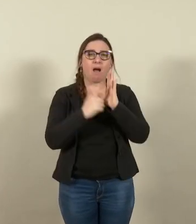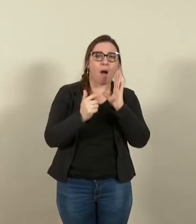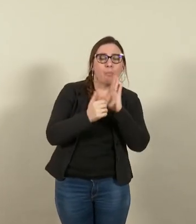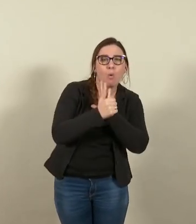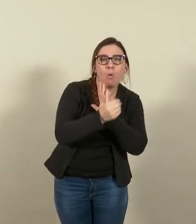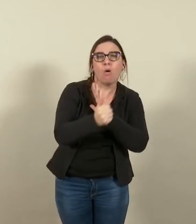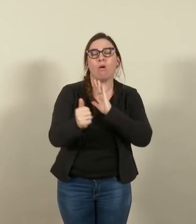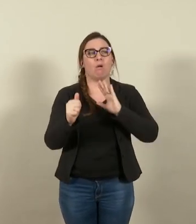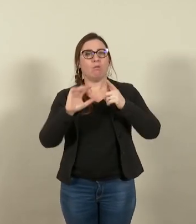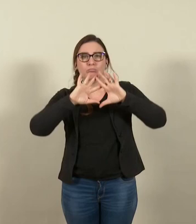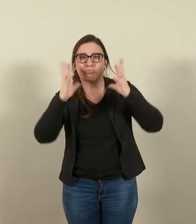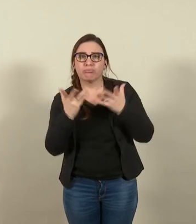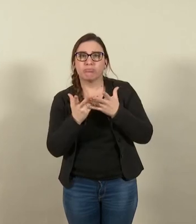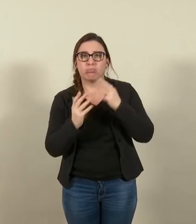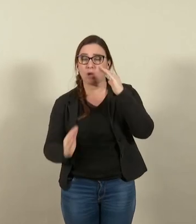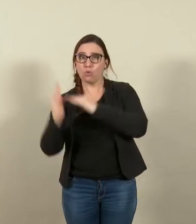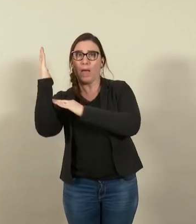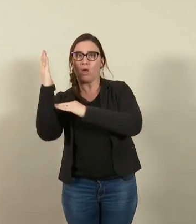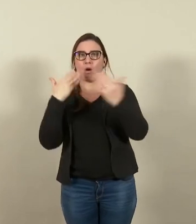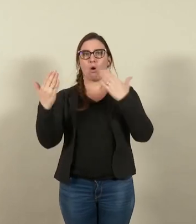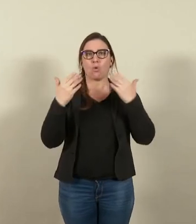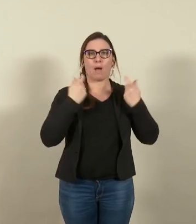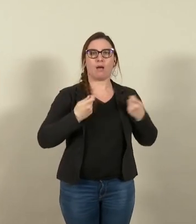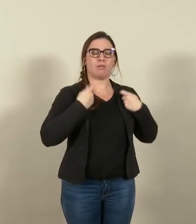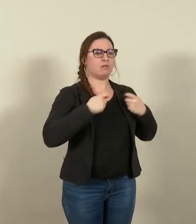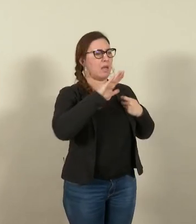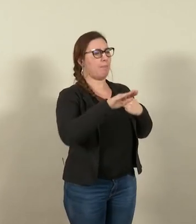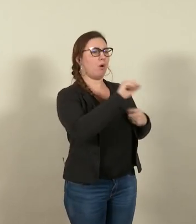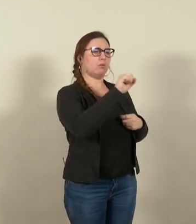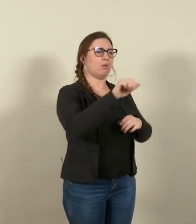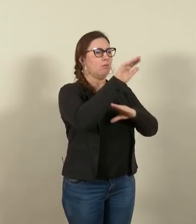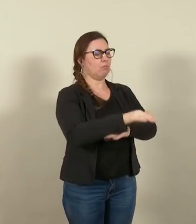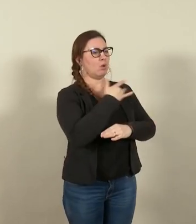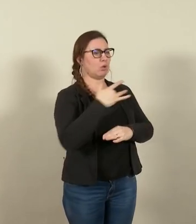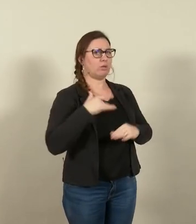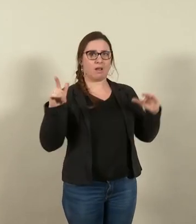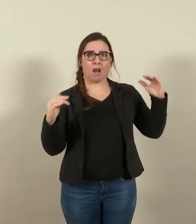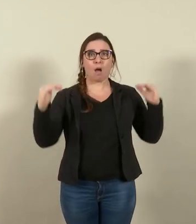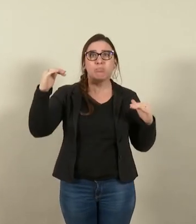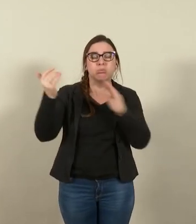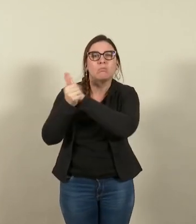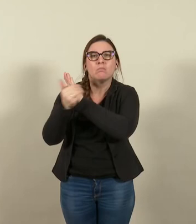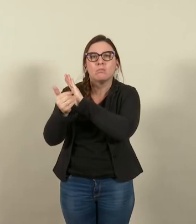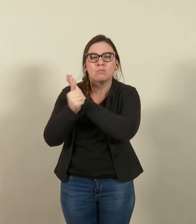cotisation est supérieure aux dépenses que les pays consacrent à leur protection sociale leur santé et leur